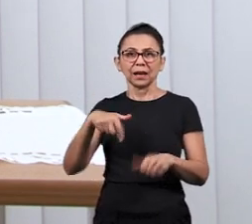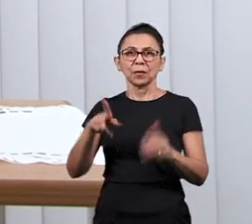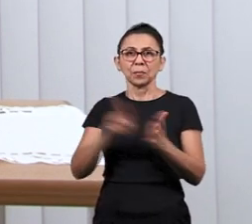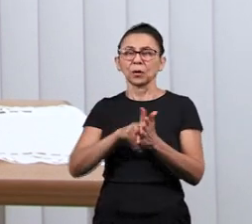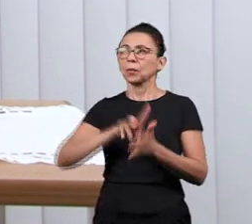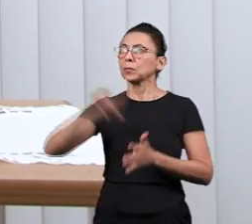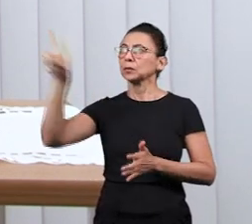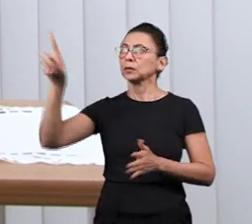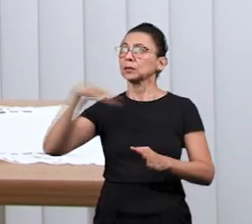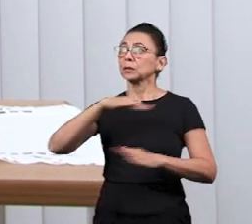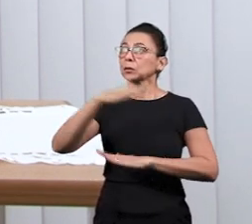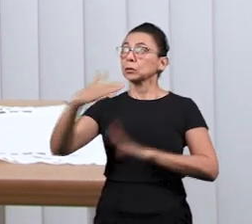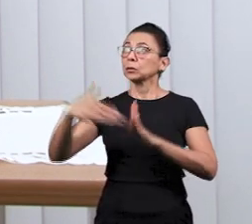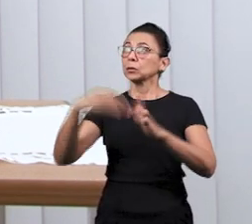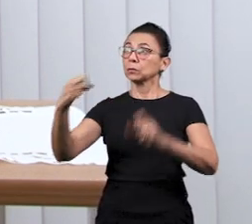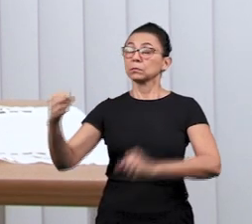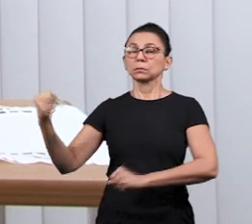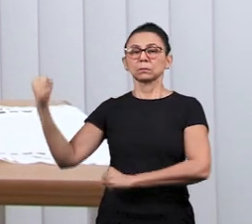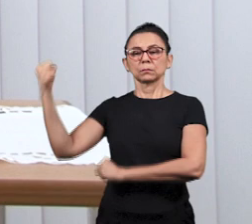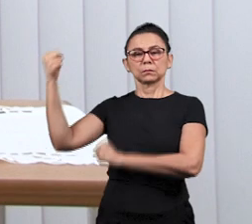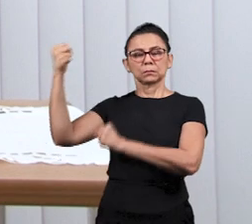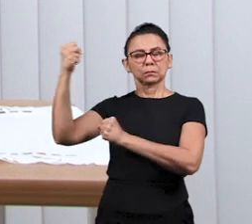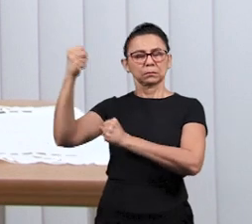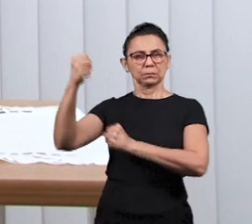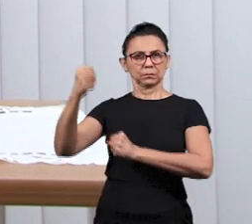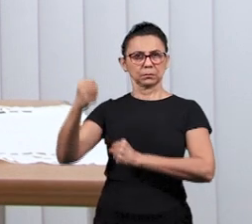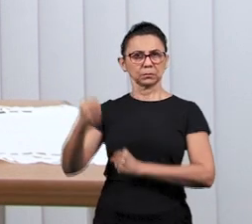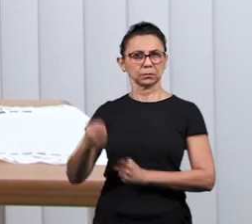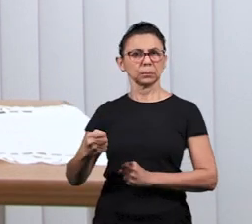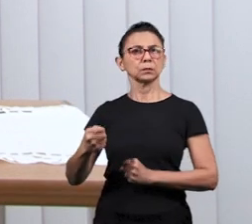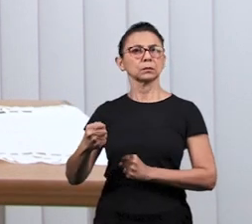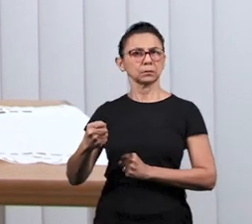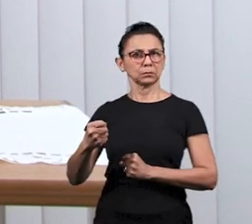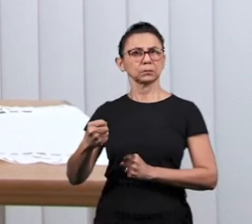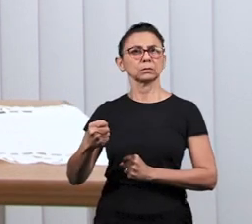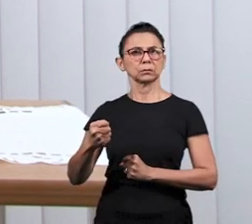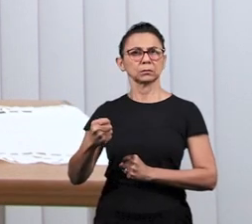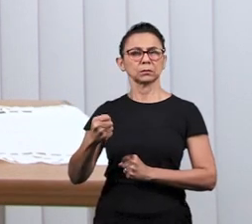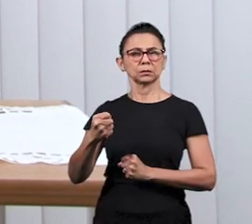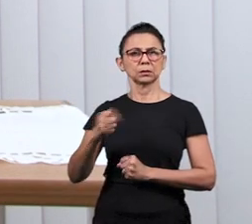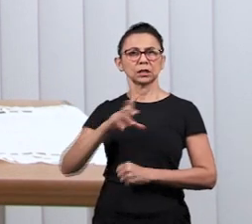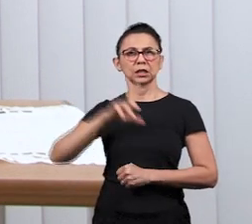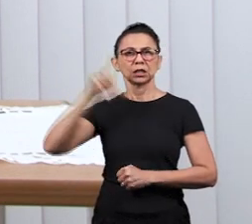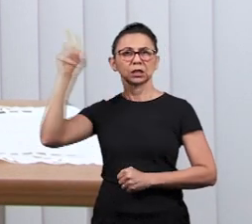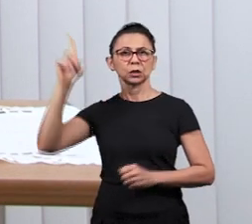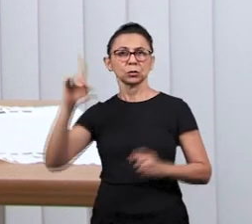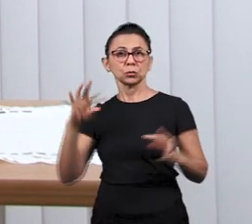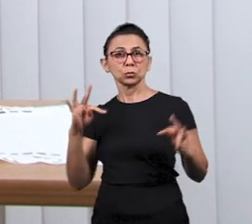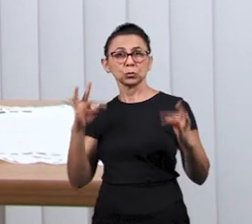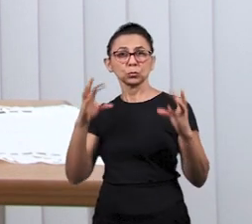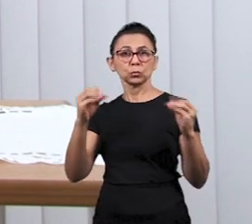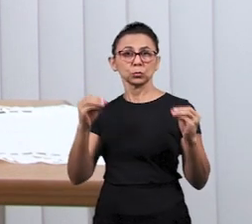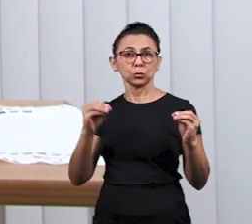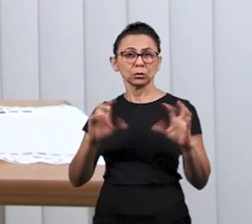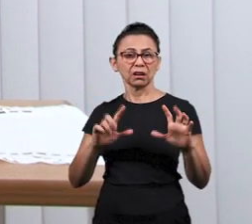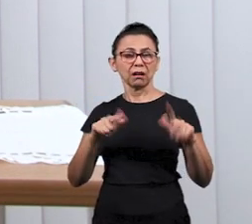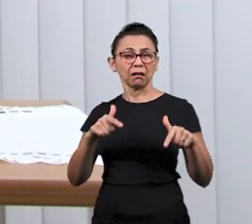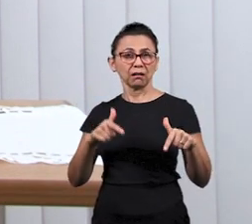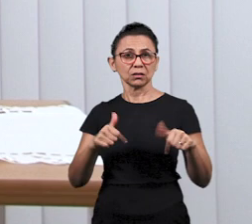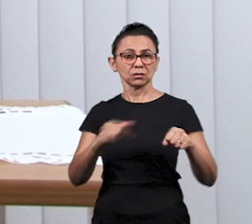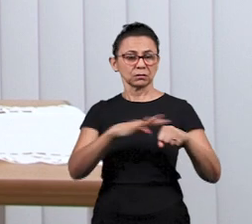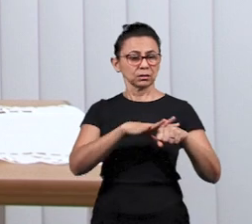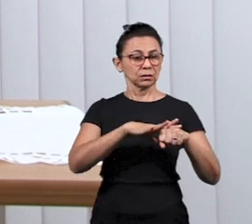Бог. Он всемогущий. Он тот, кто совершает все в